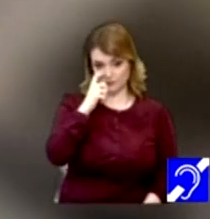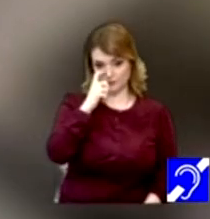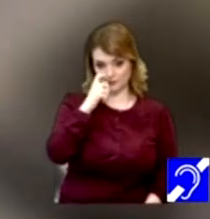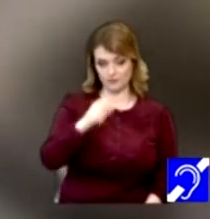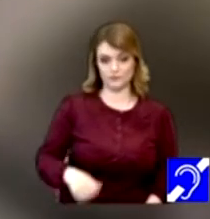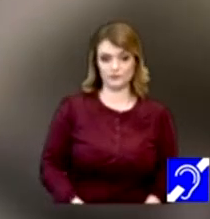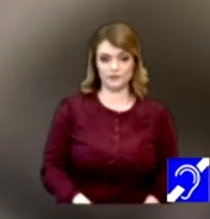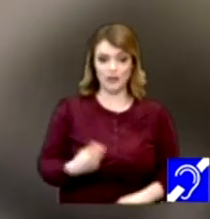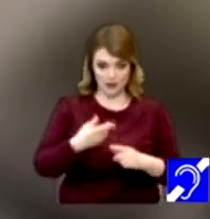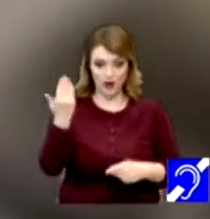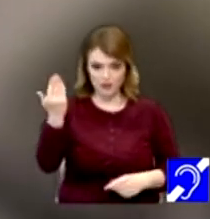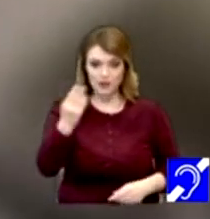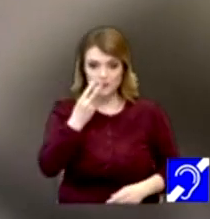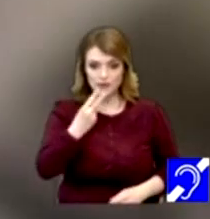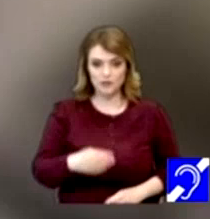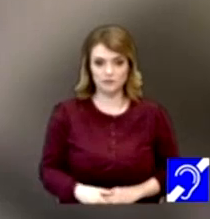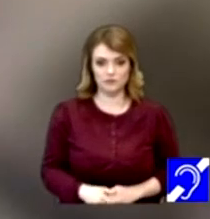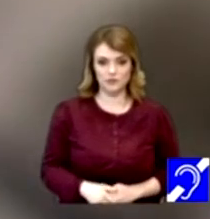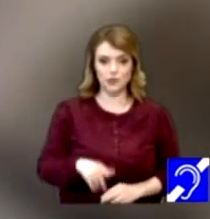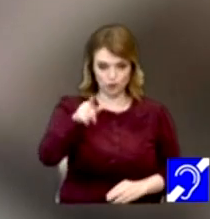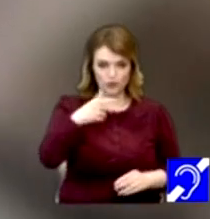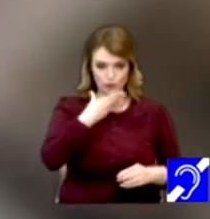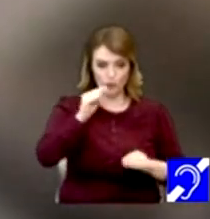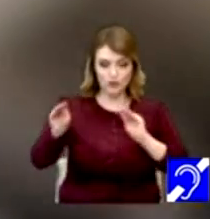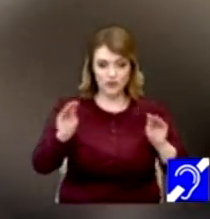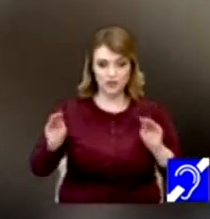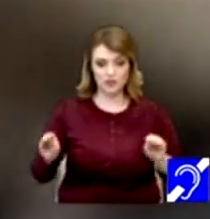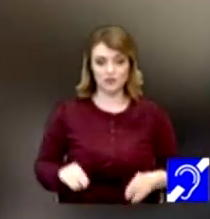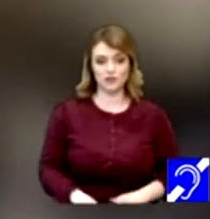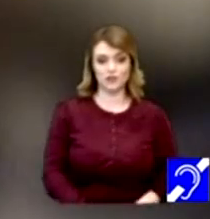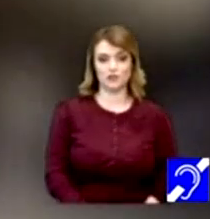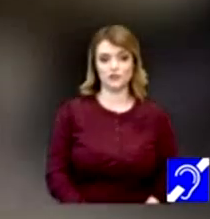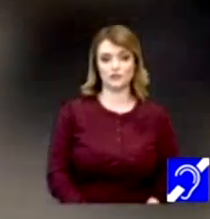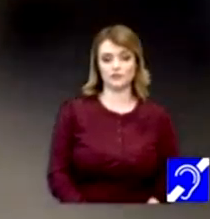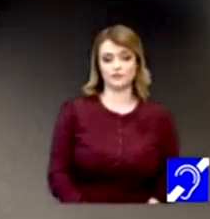Satele, țigările astea. Tu le-ai aranjat? Da.